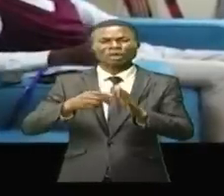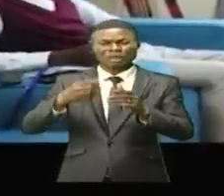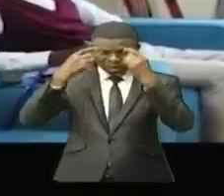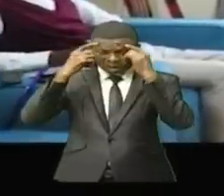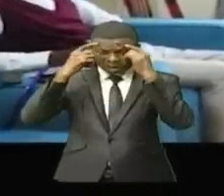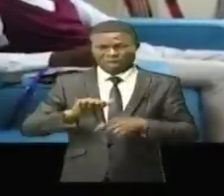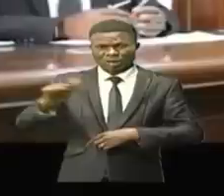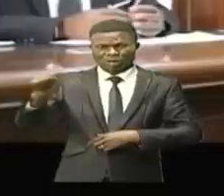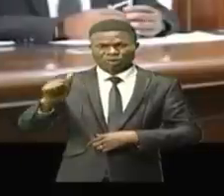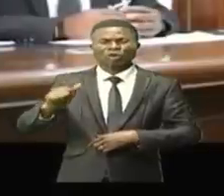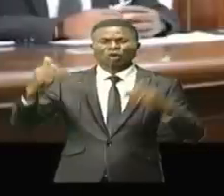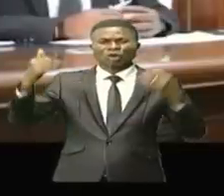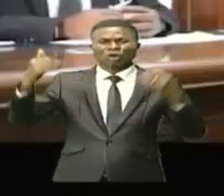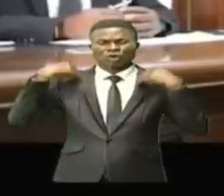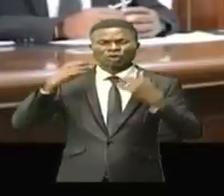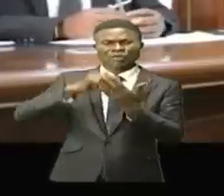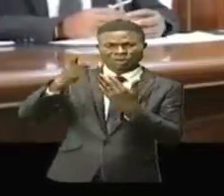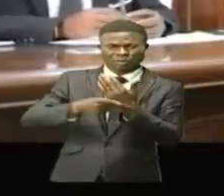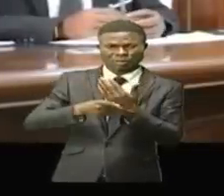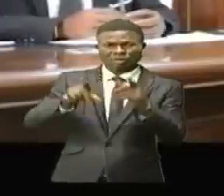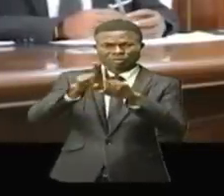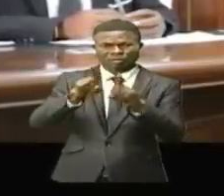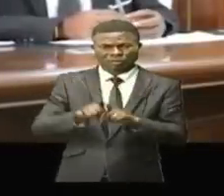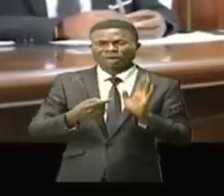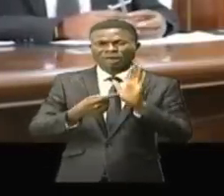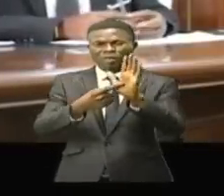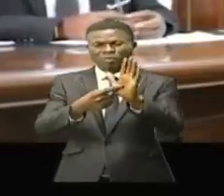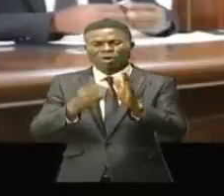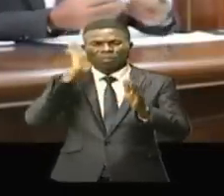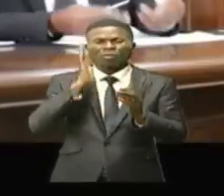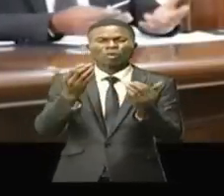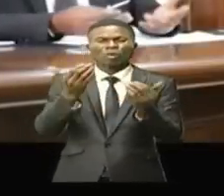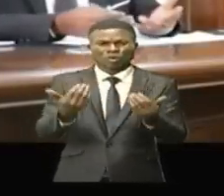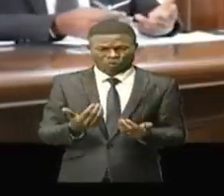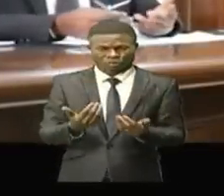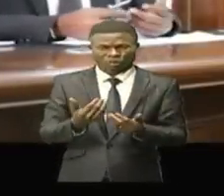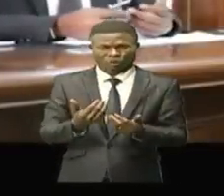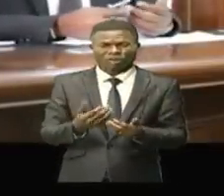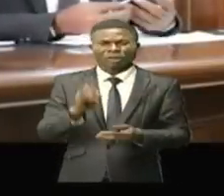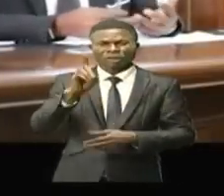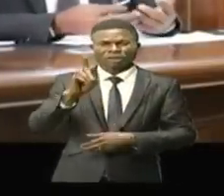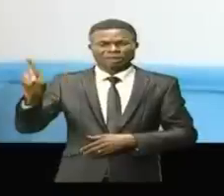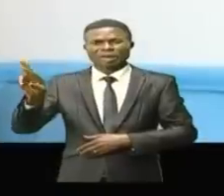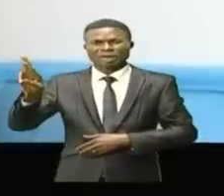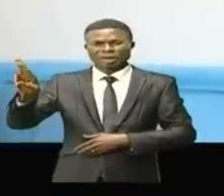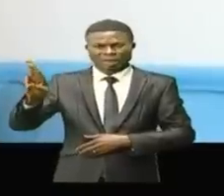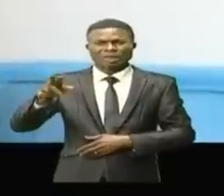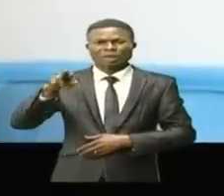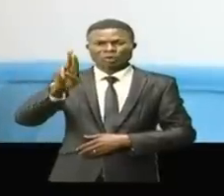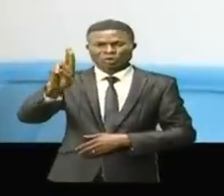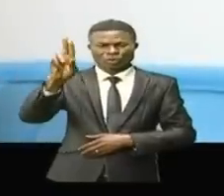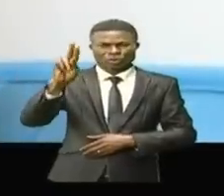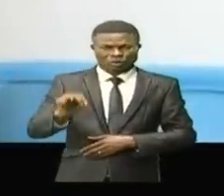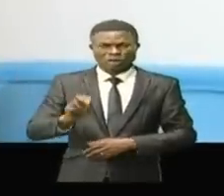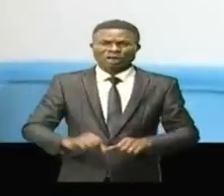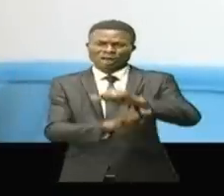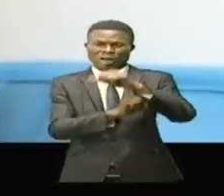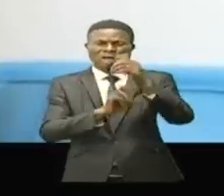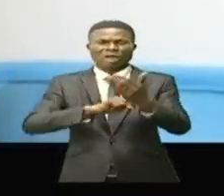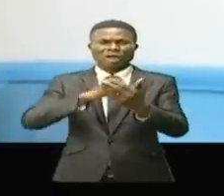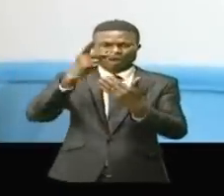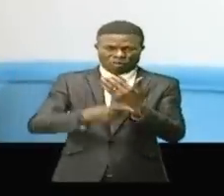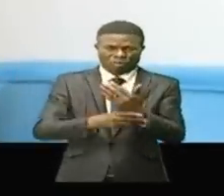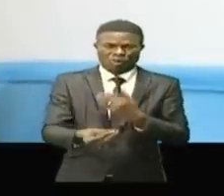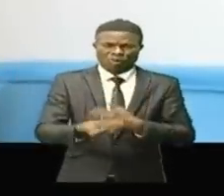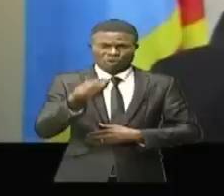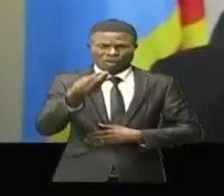du programme et en même temps exprimer la réelle volonté de la section DDR MONUSCO d'accompagner le programme en finançant